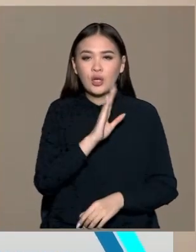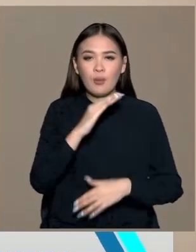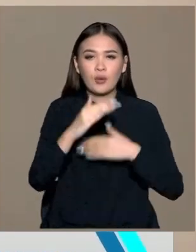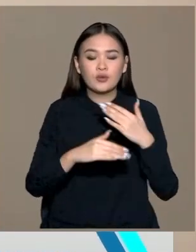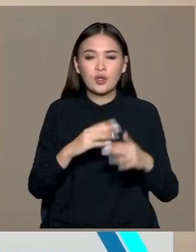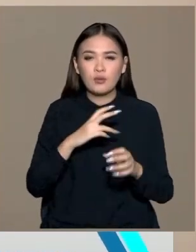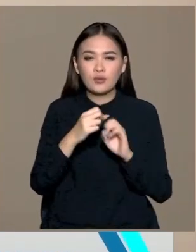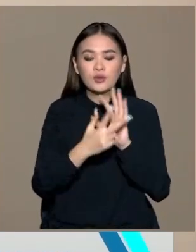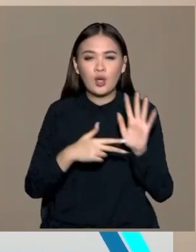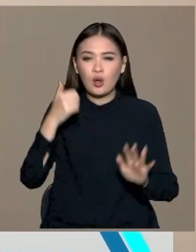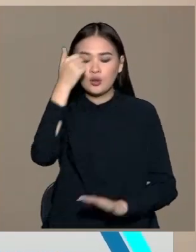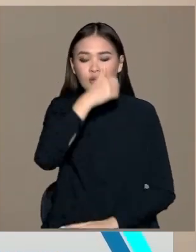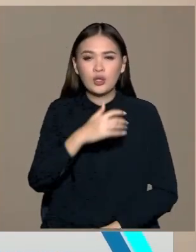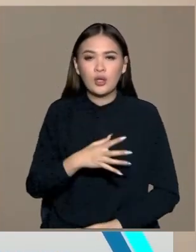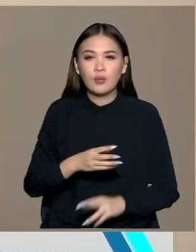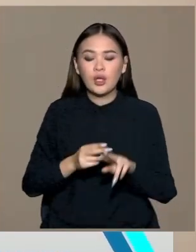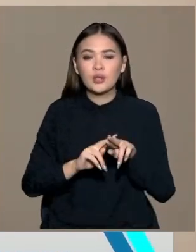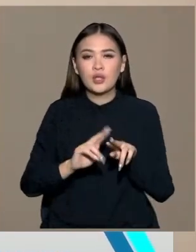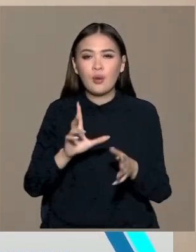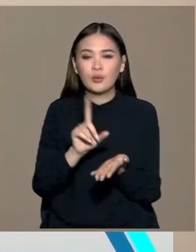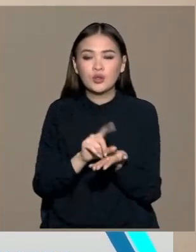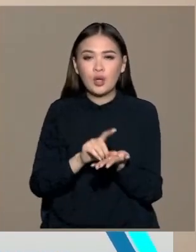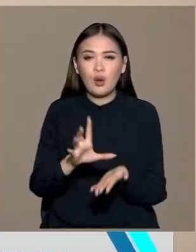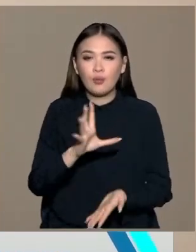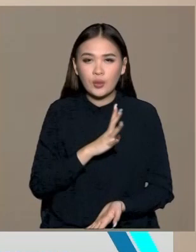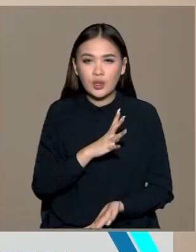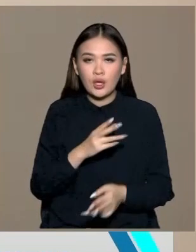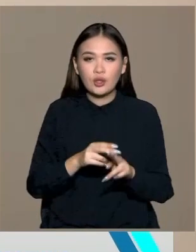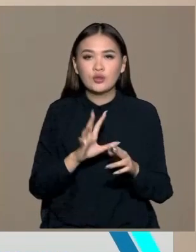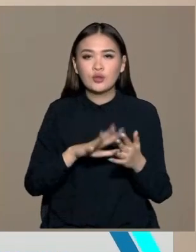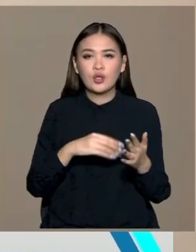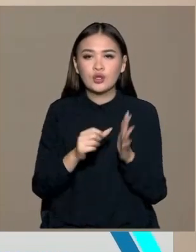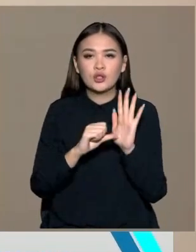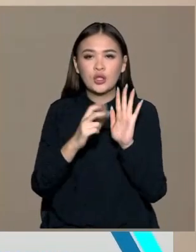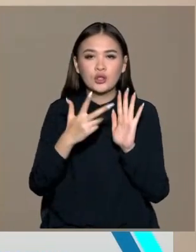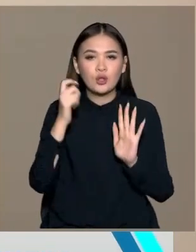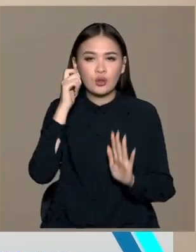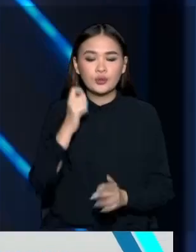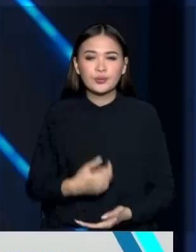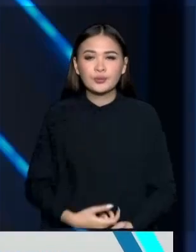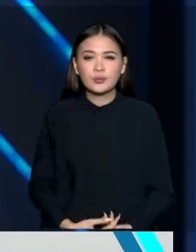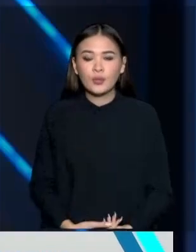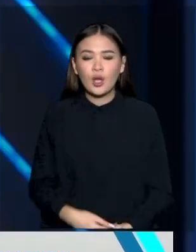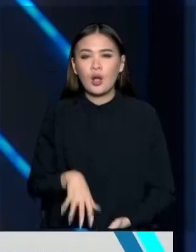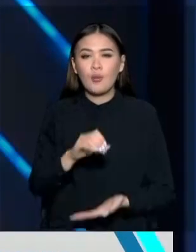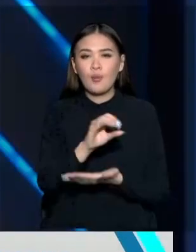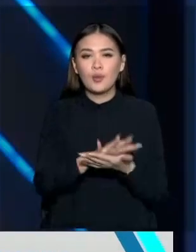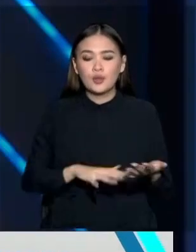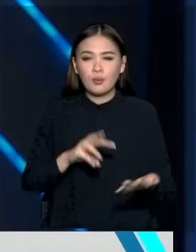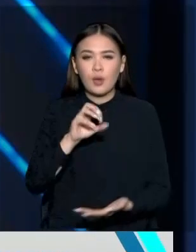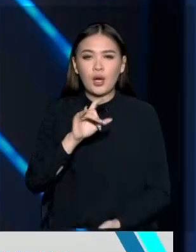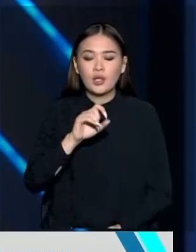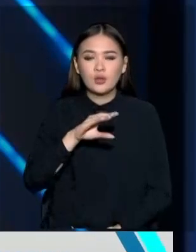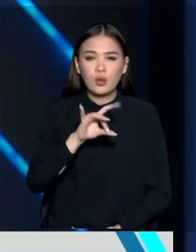происходило с 18 года пенсионный возраст был и составляет почти 63 года после моратория